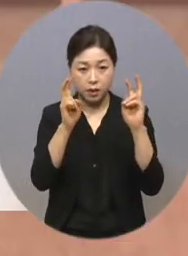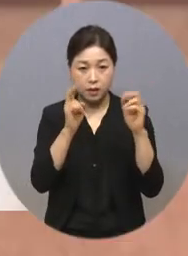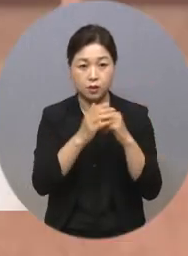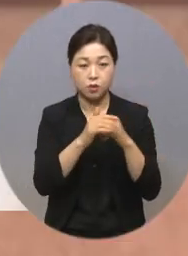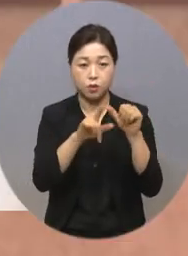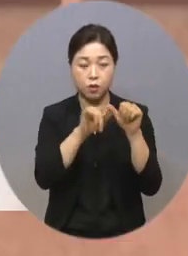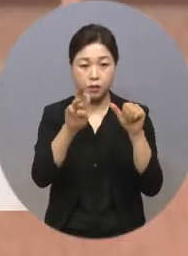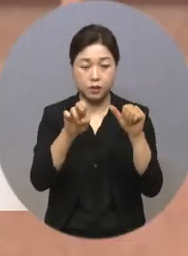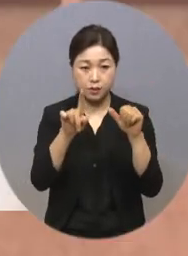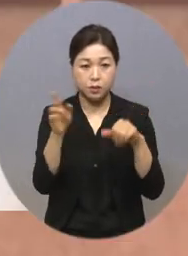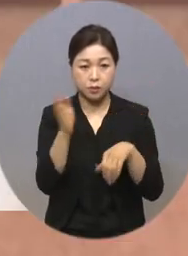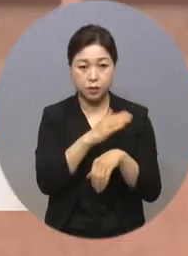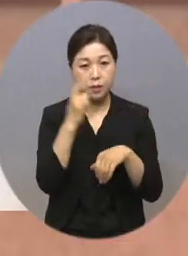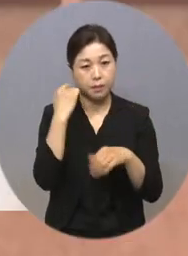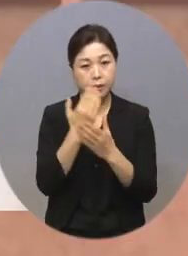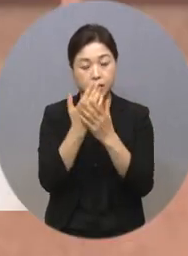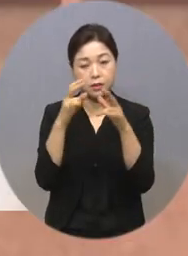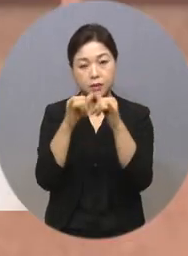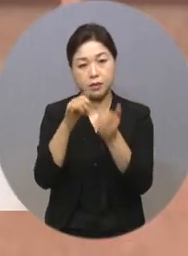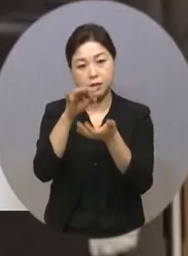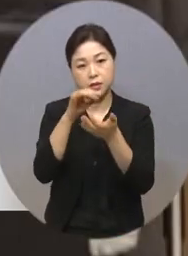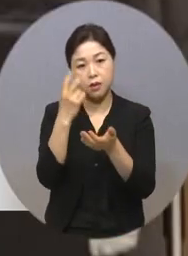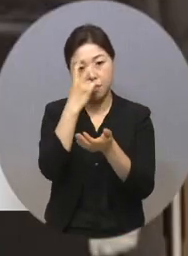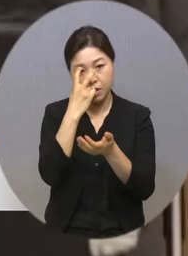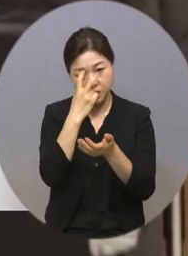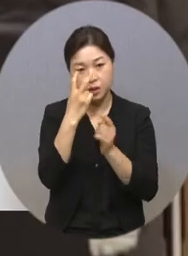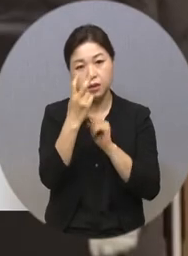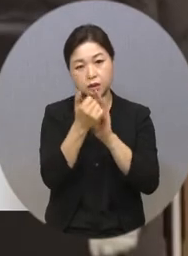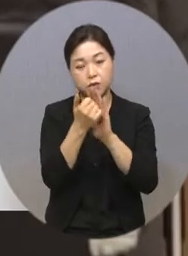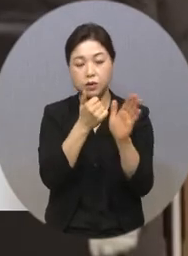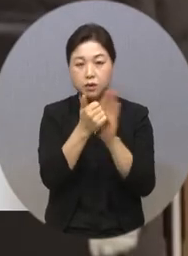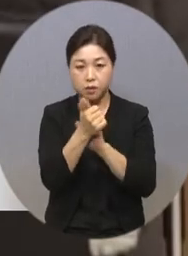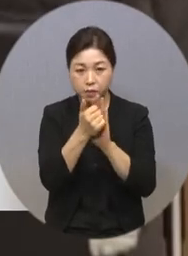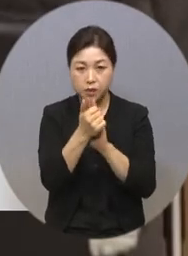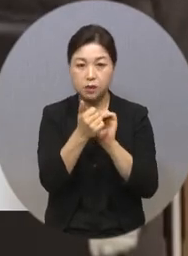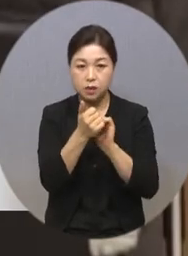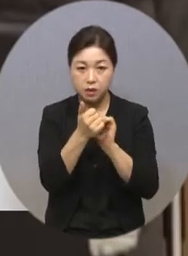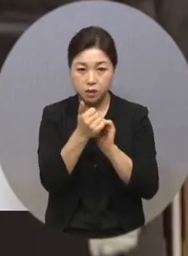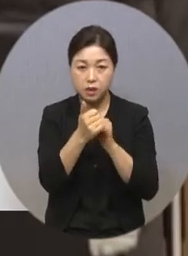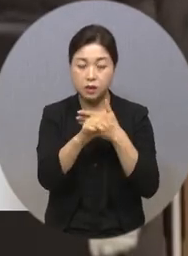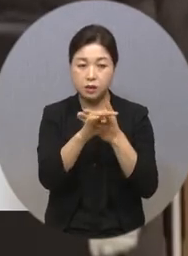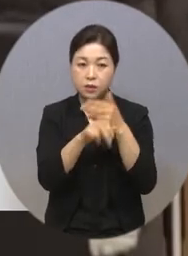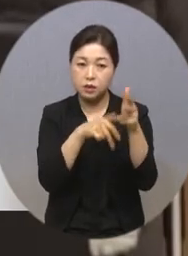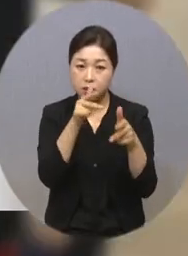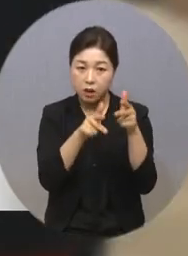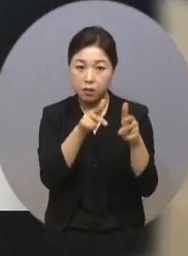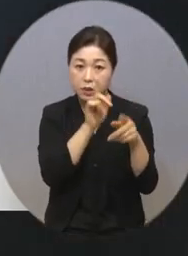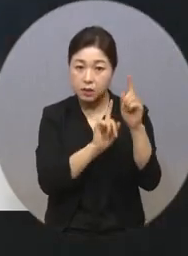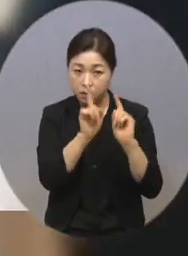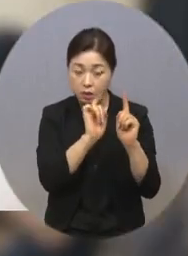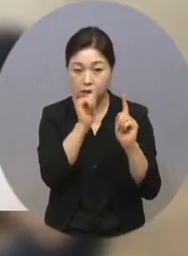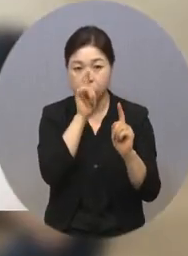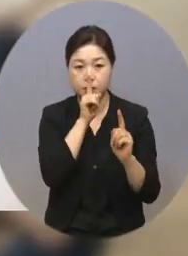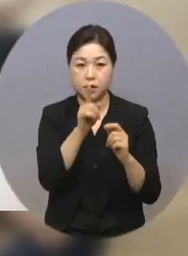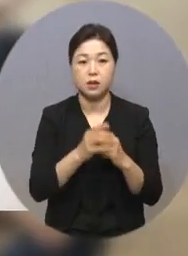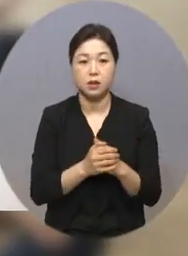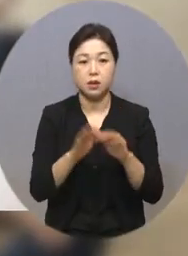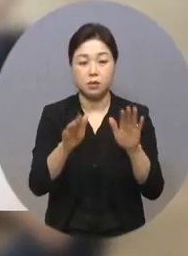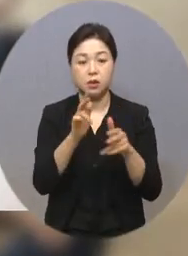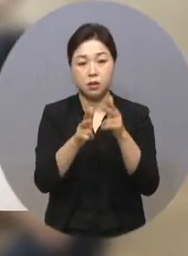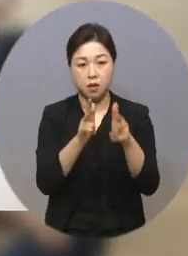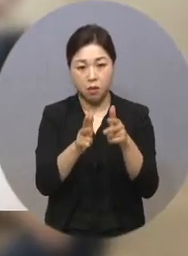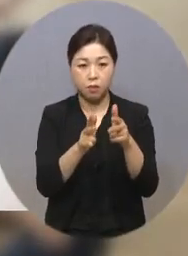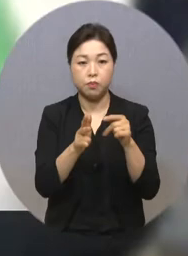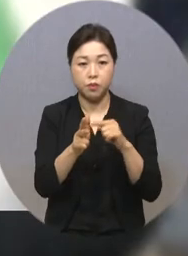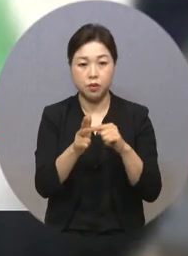발달장애 인재상 관리 지원 서비스 시범 사업 신청서를 접수 받는다고 밝혔습니다 이번 사업은 금정